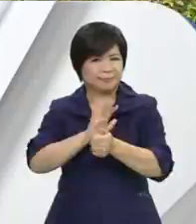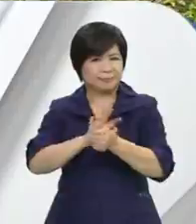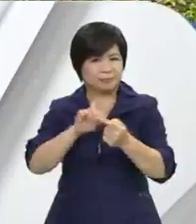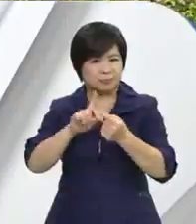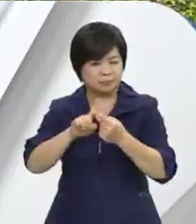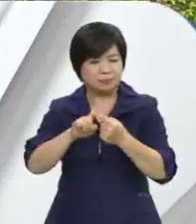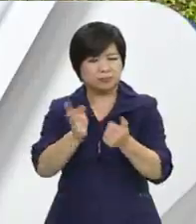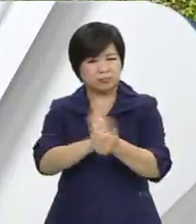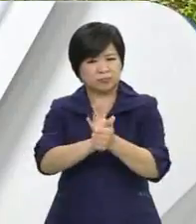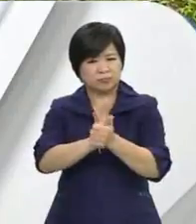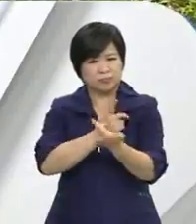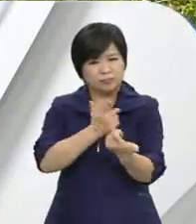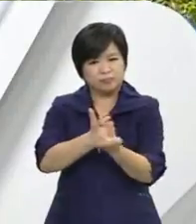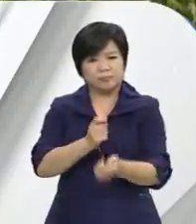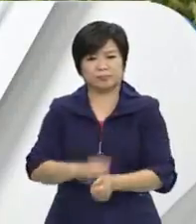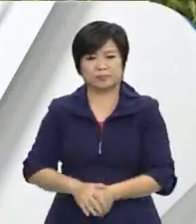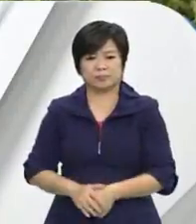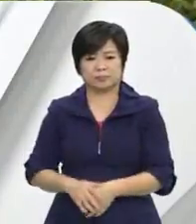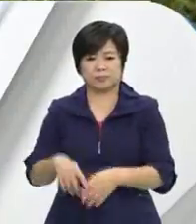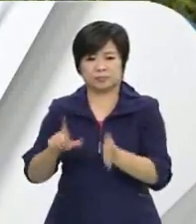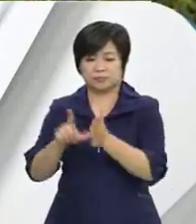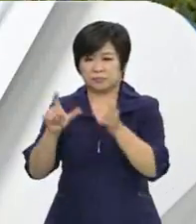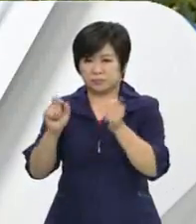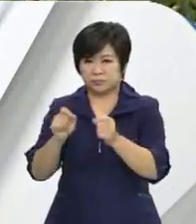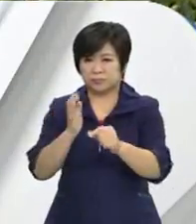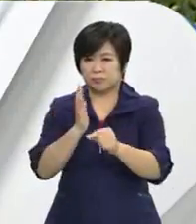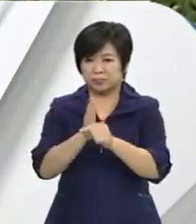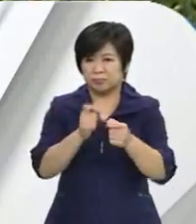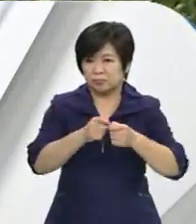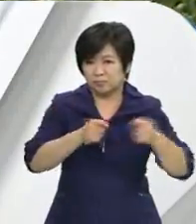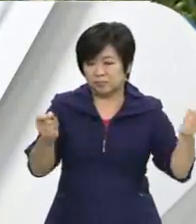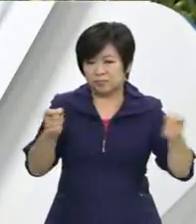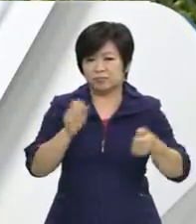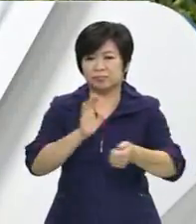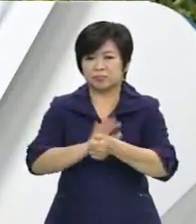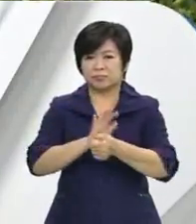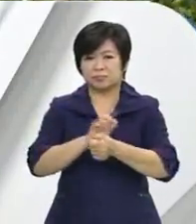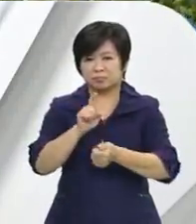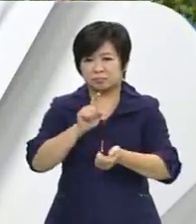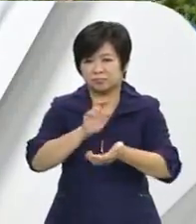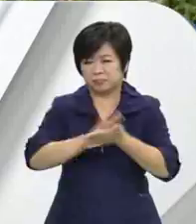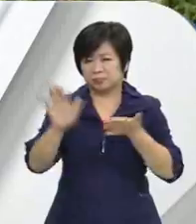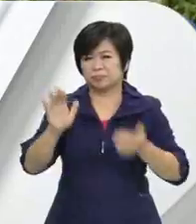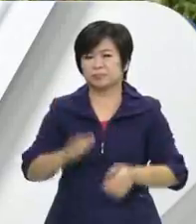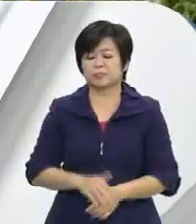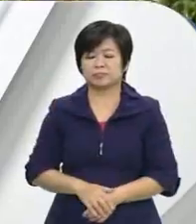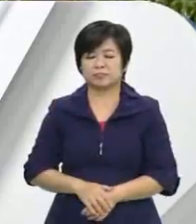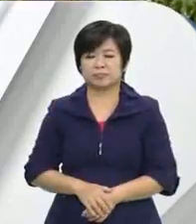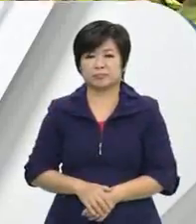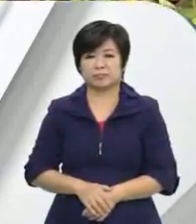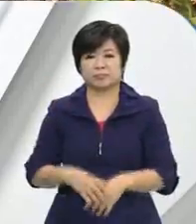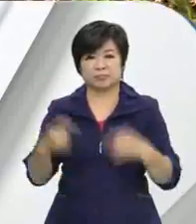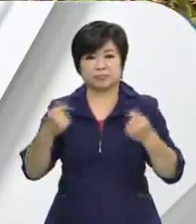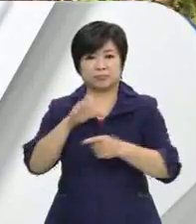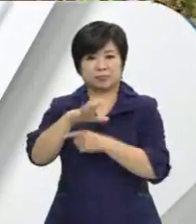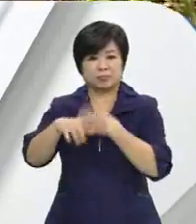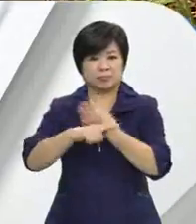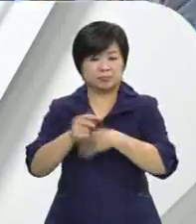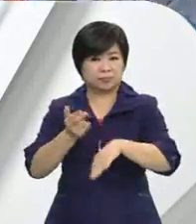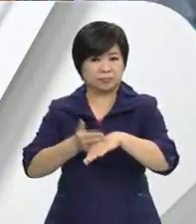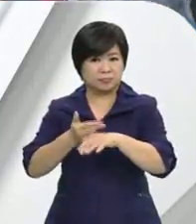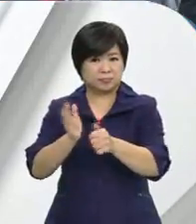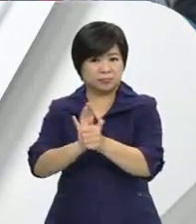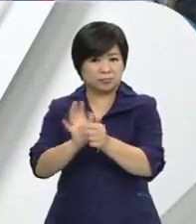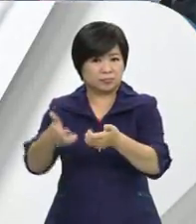题，还用短中长期各种方式来同农民谈解决。 是包括我们的农业技术服务